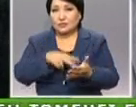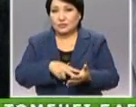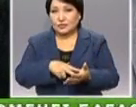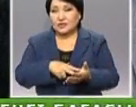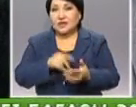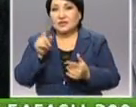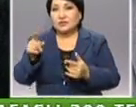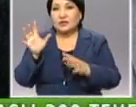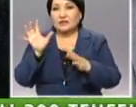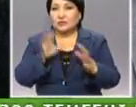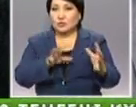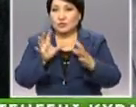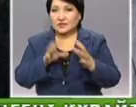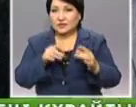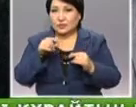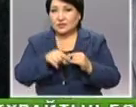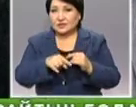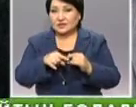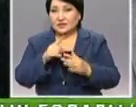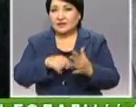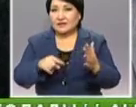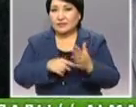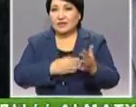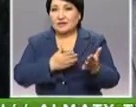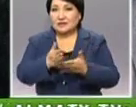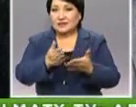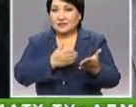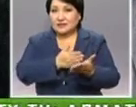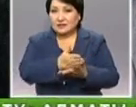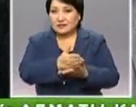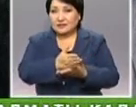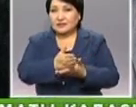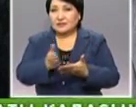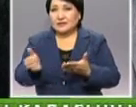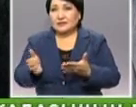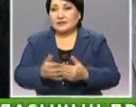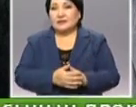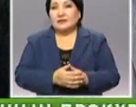Сол автобустар осы қала бағыттарына